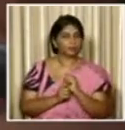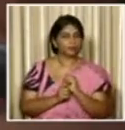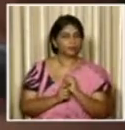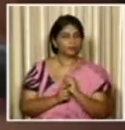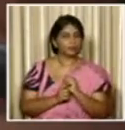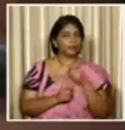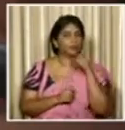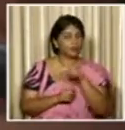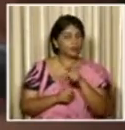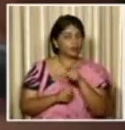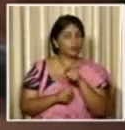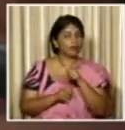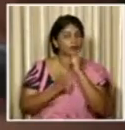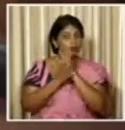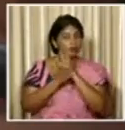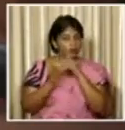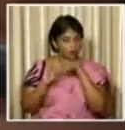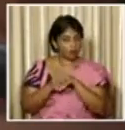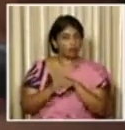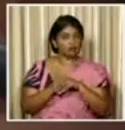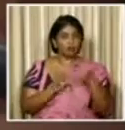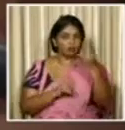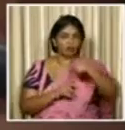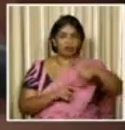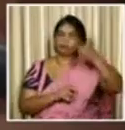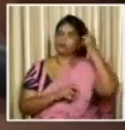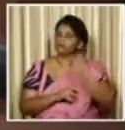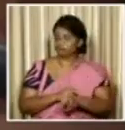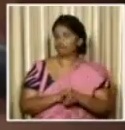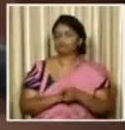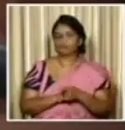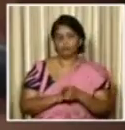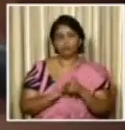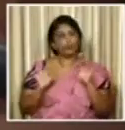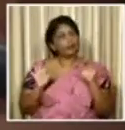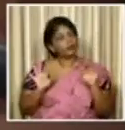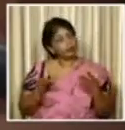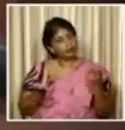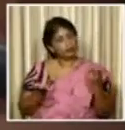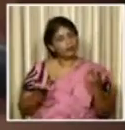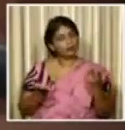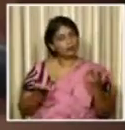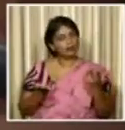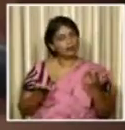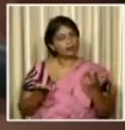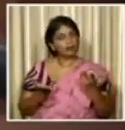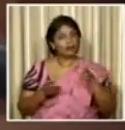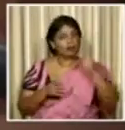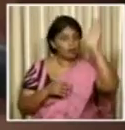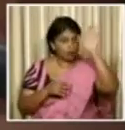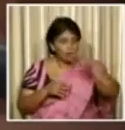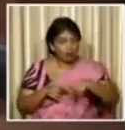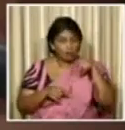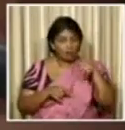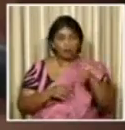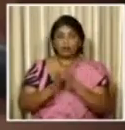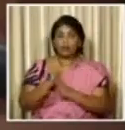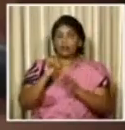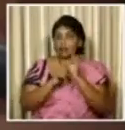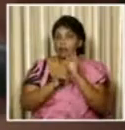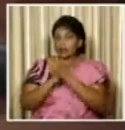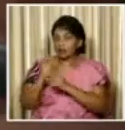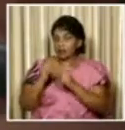එක්කො මේ ව්‍යවස්ථා සභාවේ තීන්දුව ඒකමතික වෙන්න ඕන. එහෙම නැත්නම් පැමිණ සිටින මන්ත්‍රීවරුන්ගෙන්